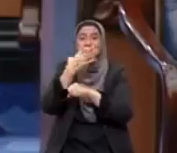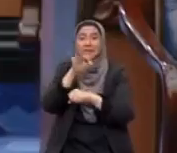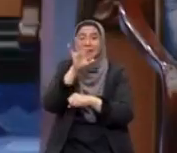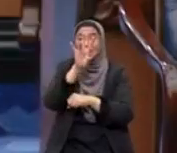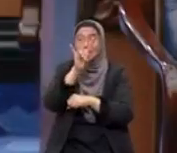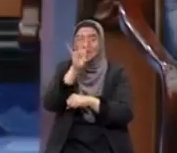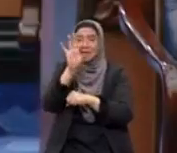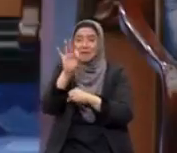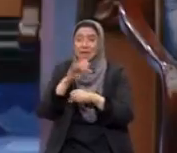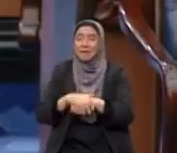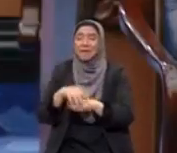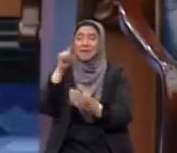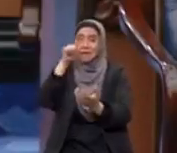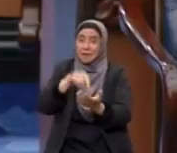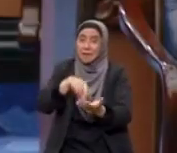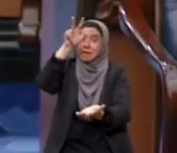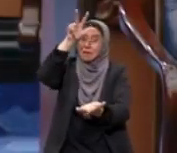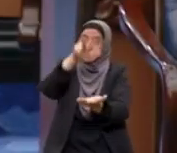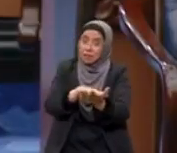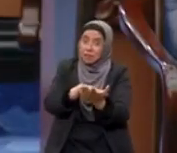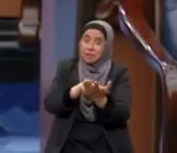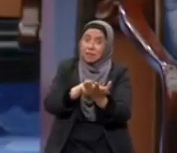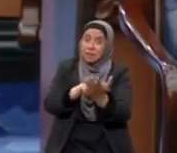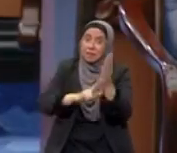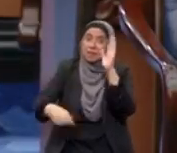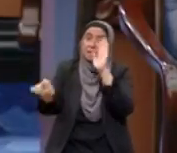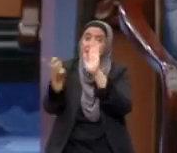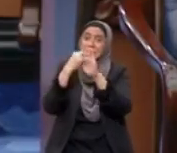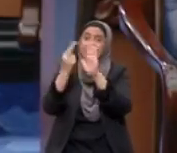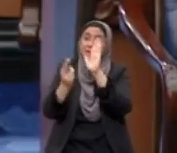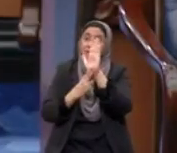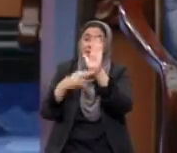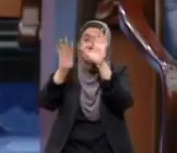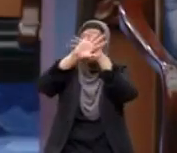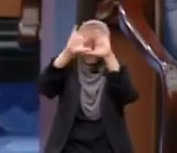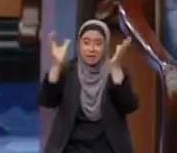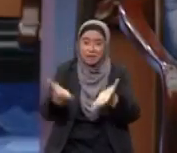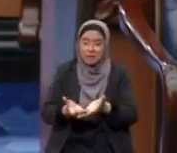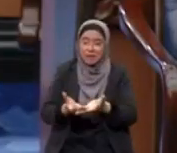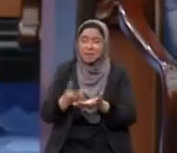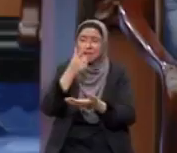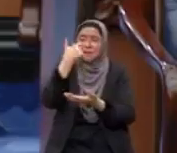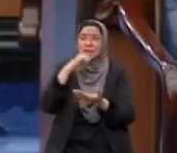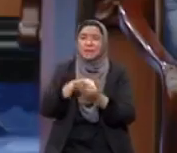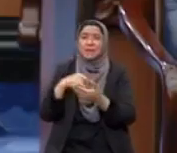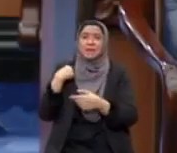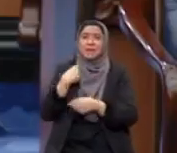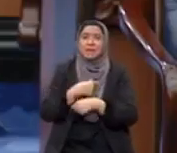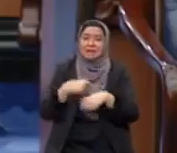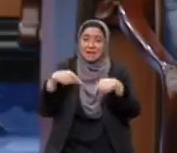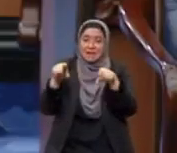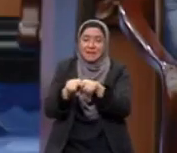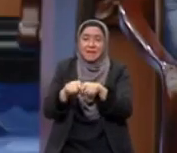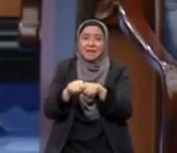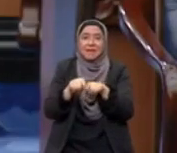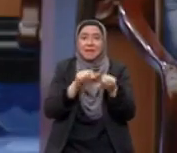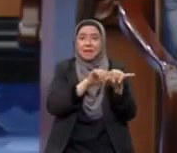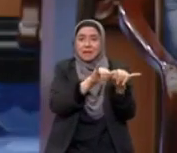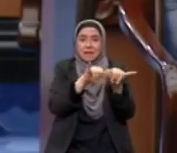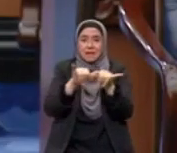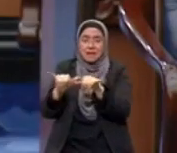diiktiraf oleh undang-undang antarabangsa itu sebabnya kita sebagai penyelaras bersamaah ee mulai pada tahun